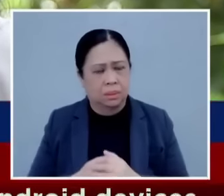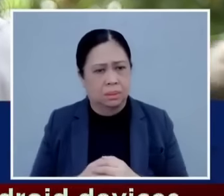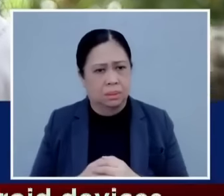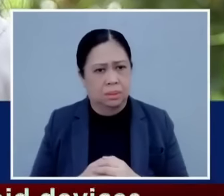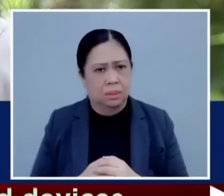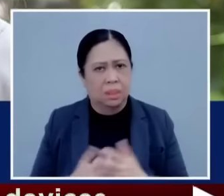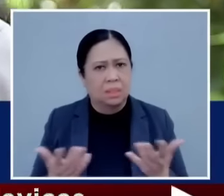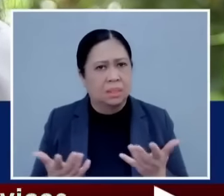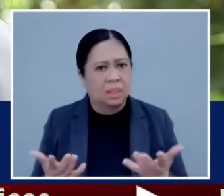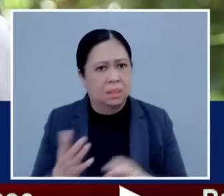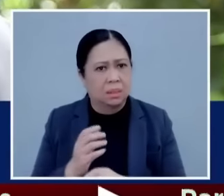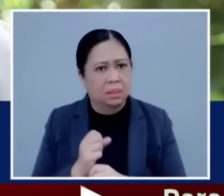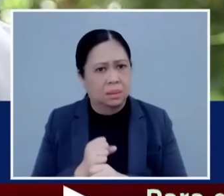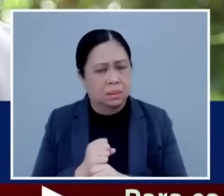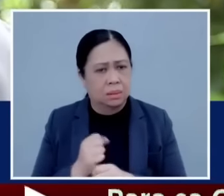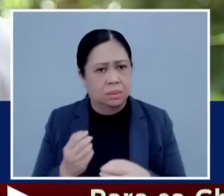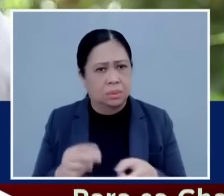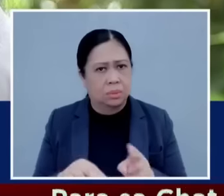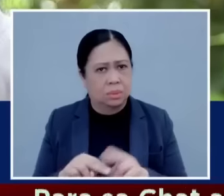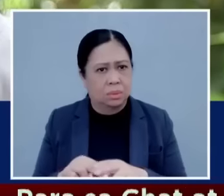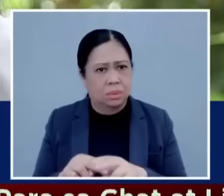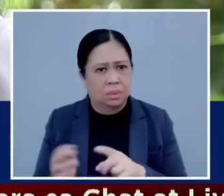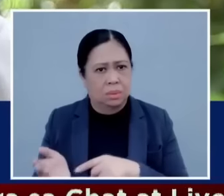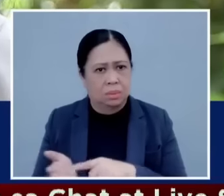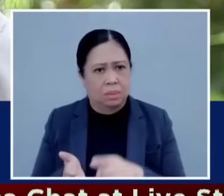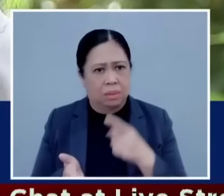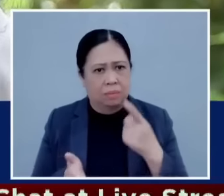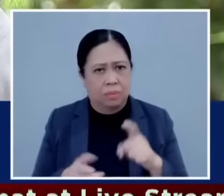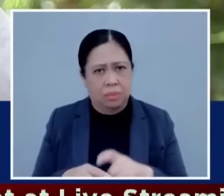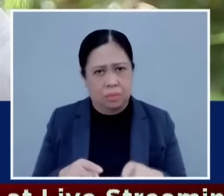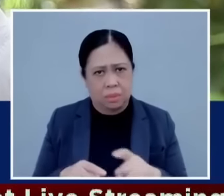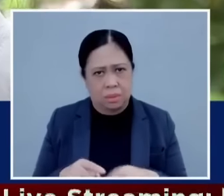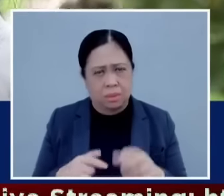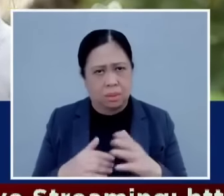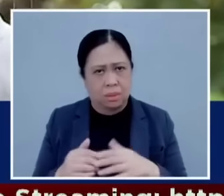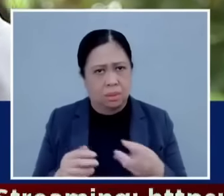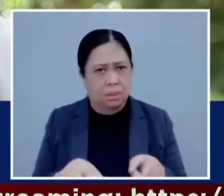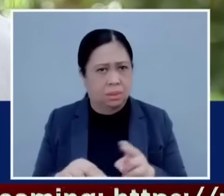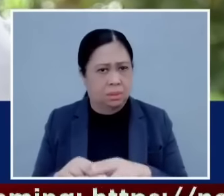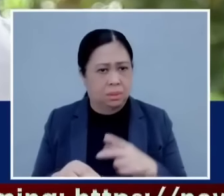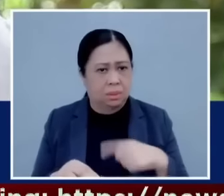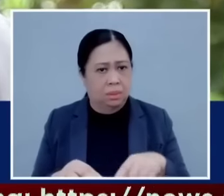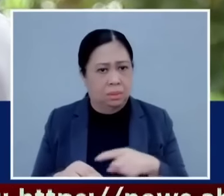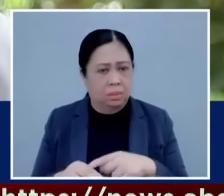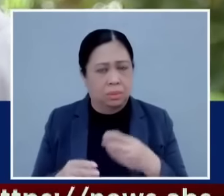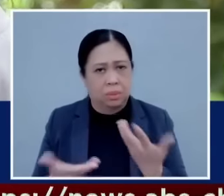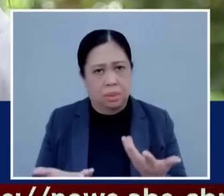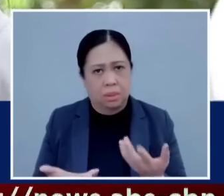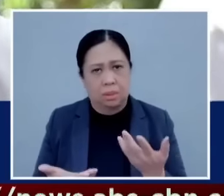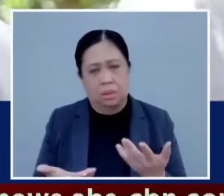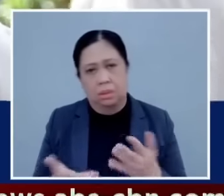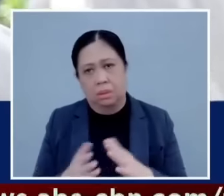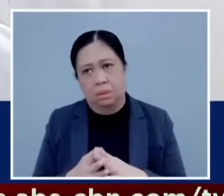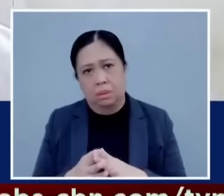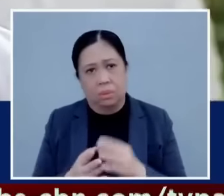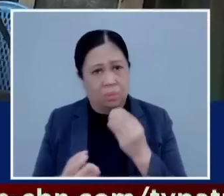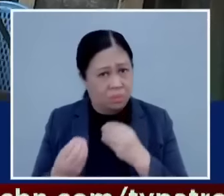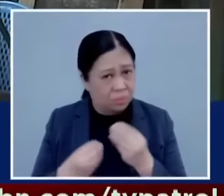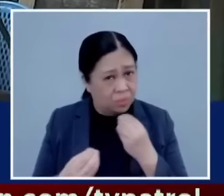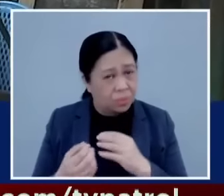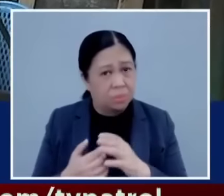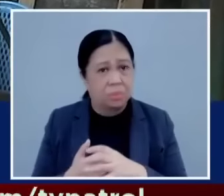saan namin kukunin yung dagdag pambayad sa kuryente. Imbis na idadagdag namin, pandagdag sa pagkain